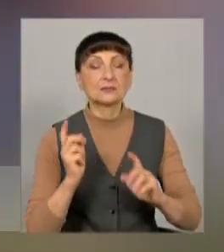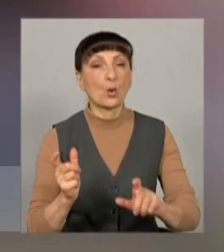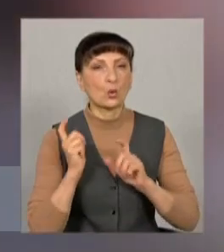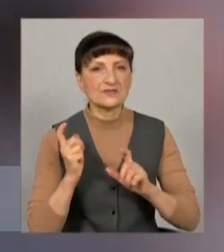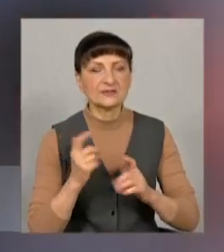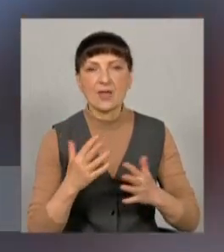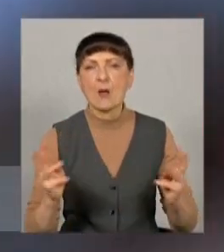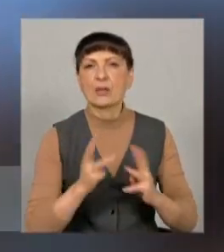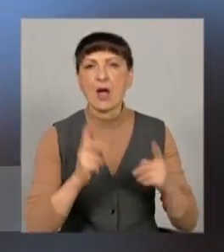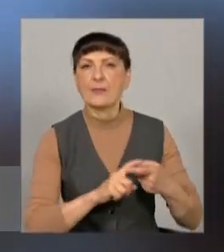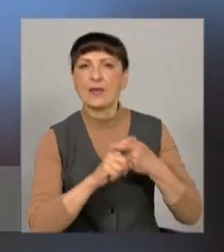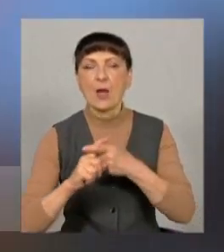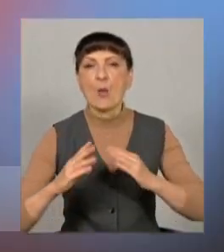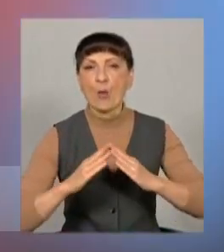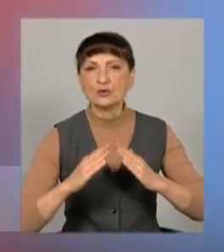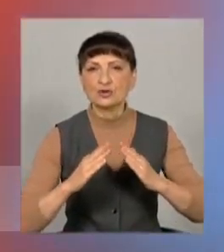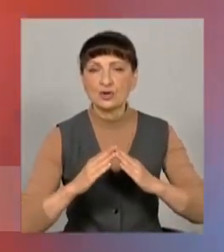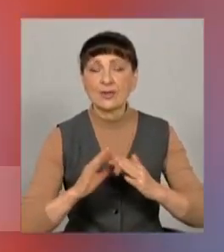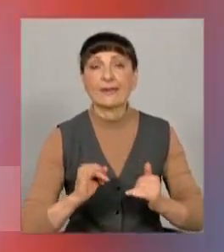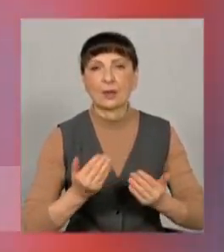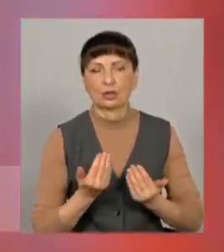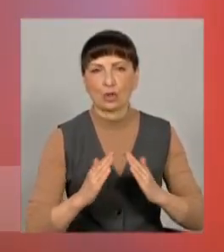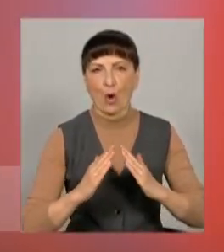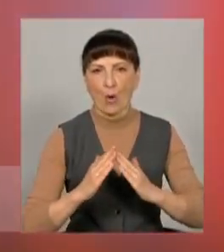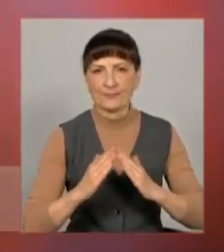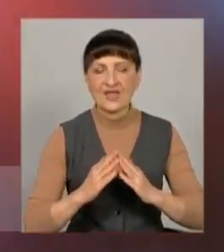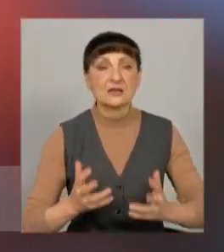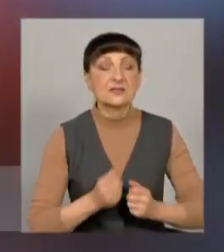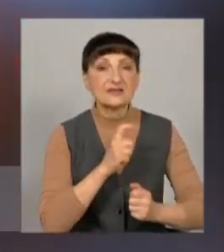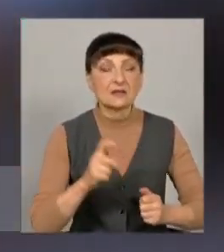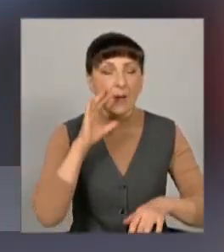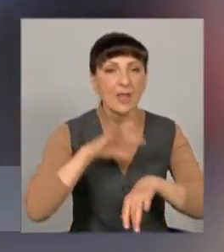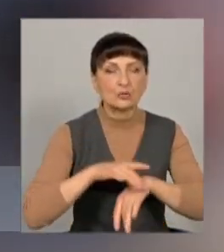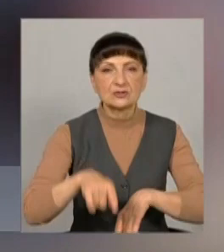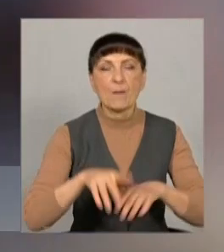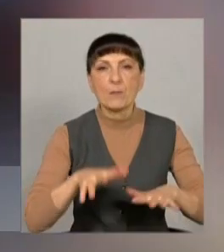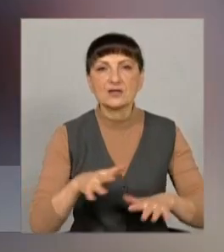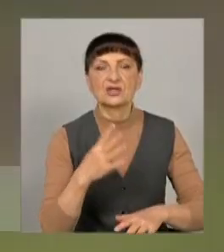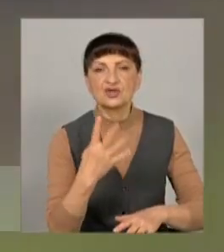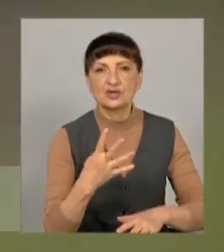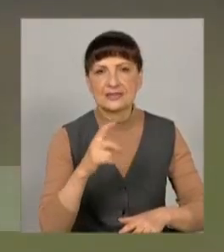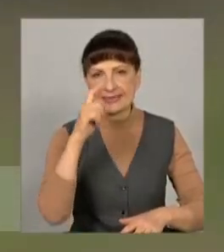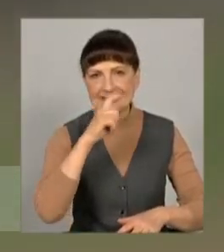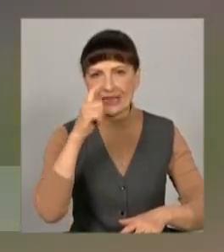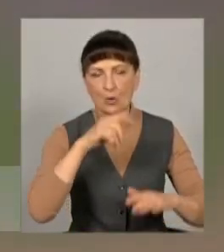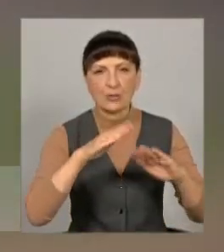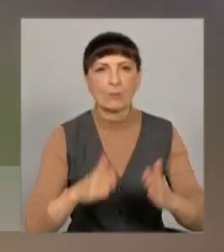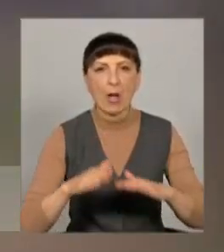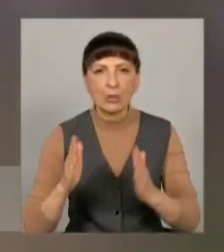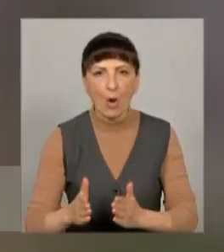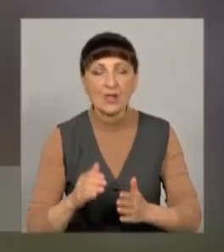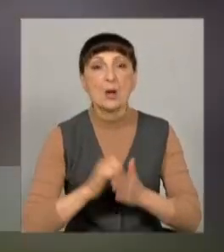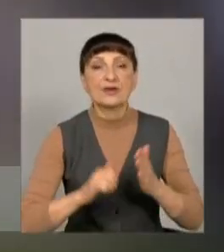затем пламя охватило помещение, а позже перекинулось на жилой дом. Спасатели обнаружили на месте возгорания 4 кислородных баллона. Причина